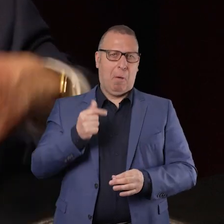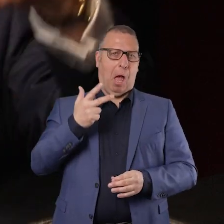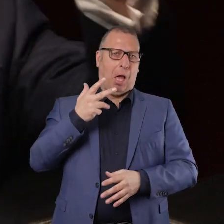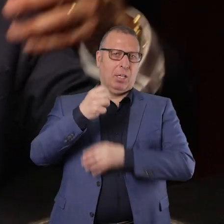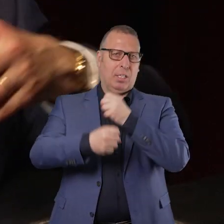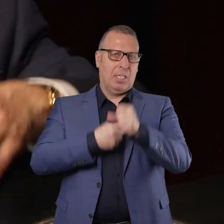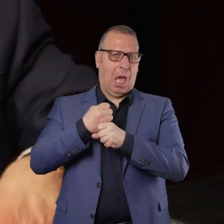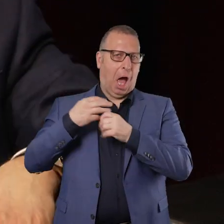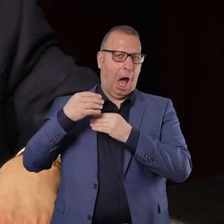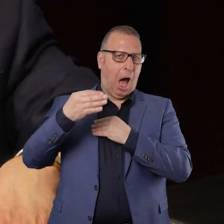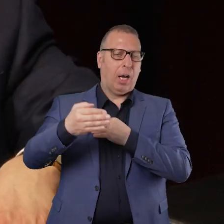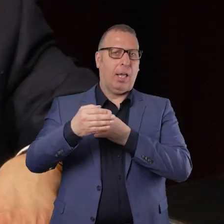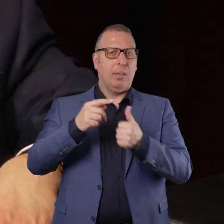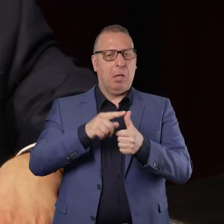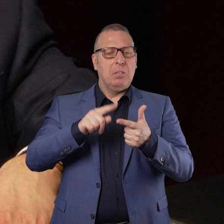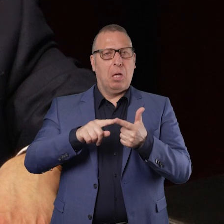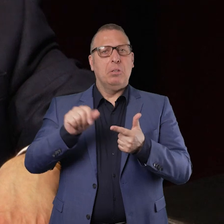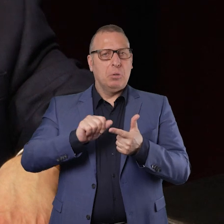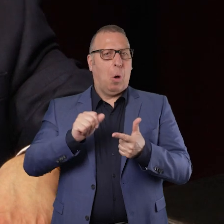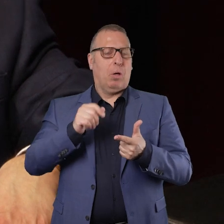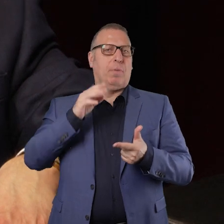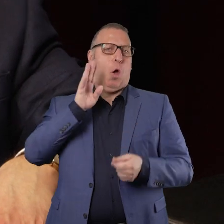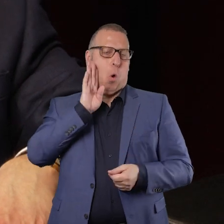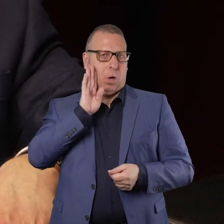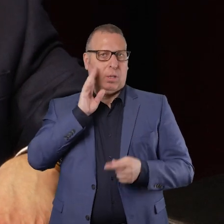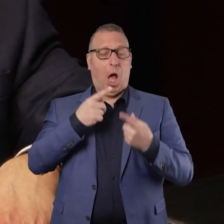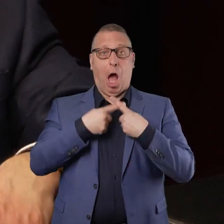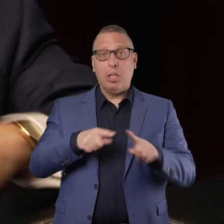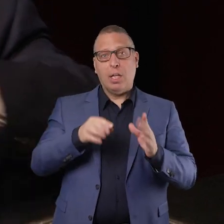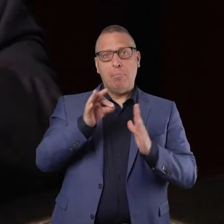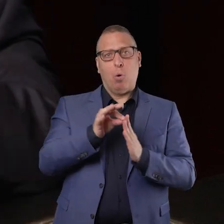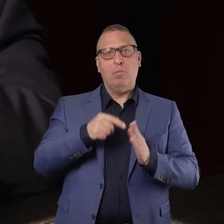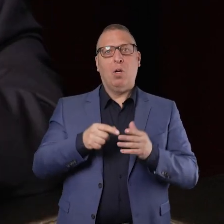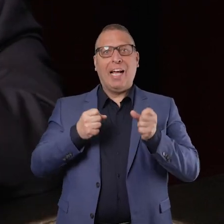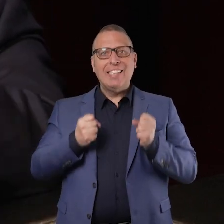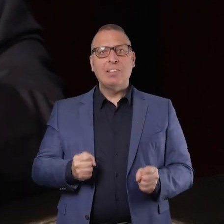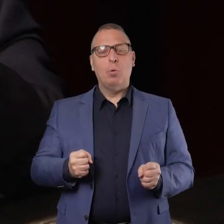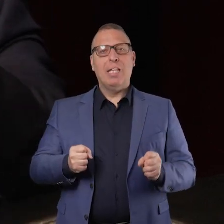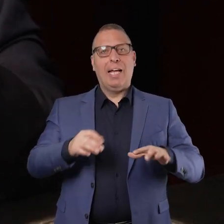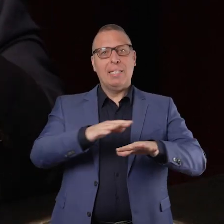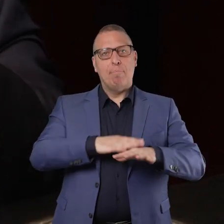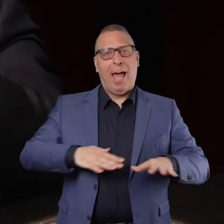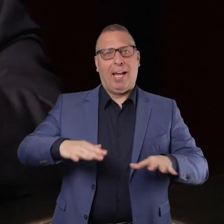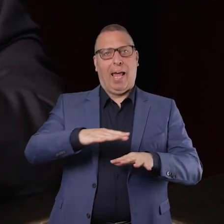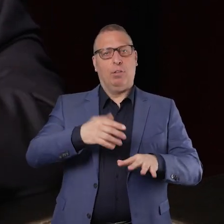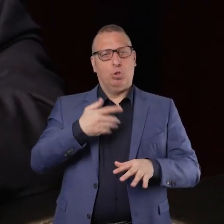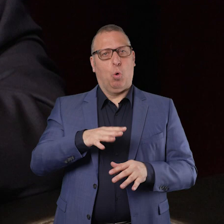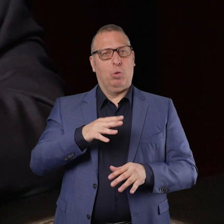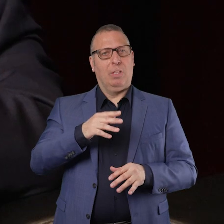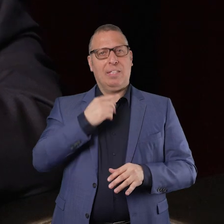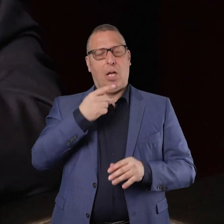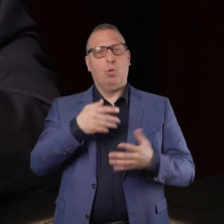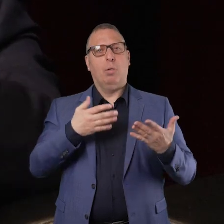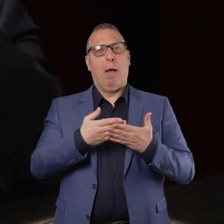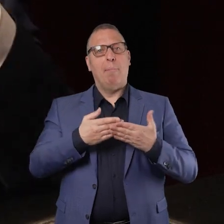nächsten paar Jahren noch das eine oder das andere davon hören. Der andere Punkt, Gesundheitswesen, ist auch schon ein bisschen